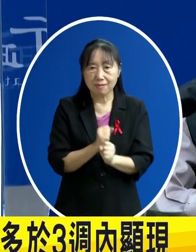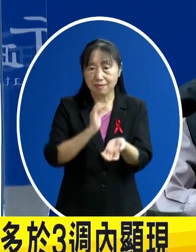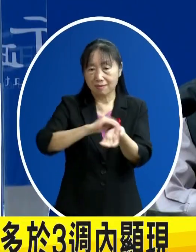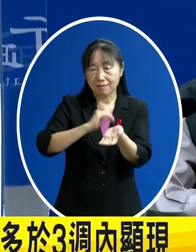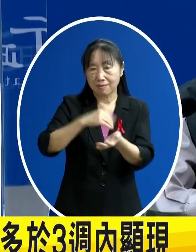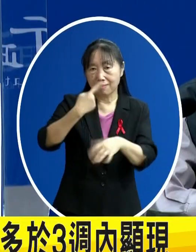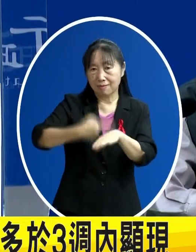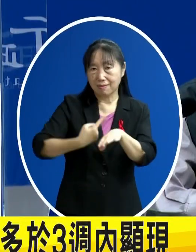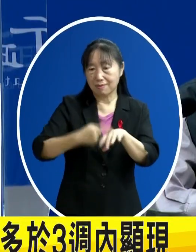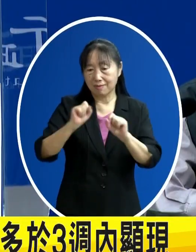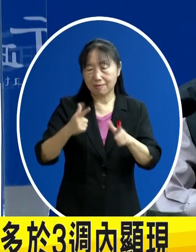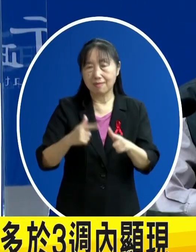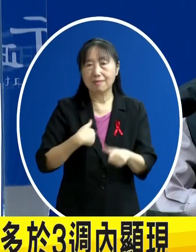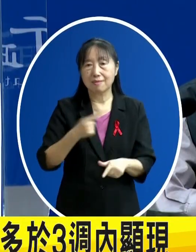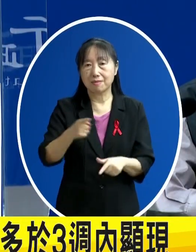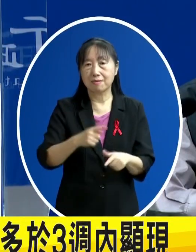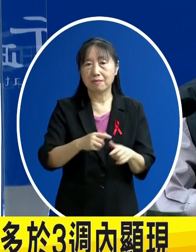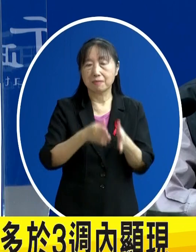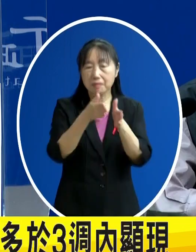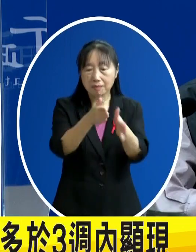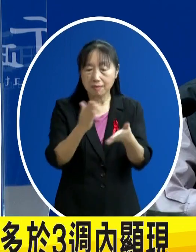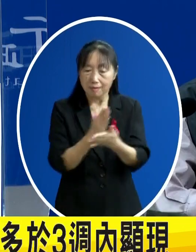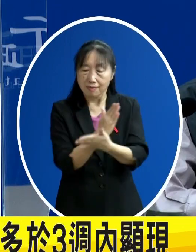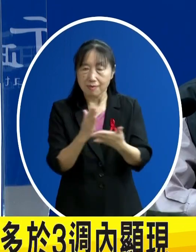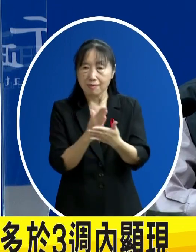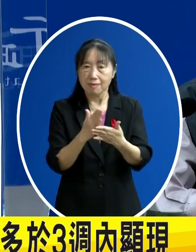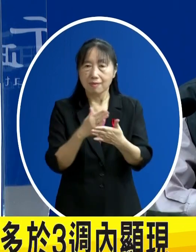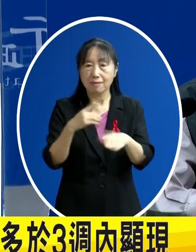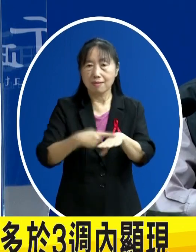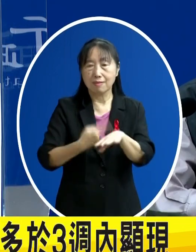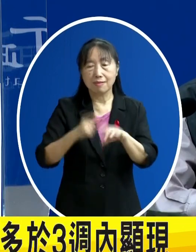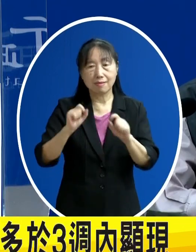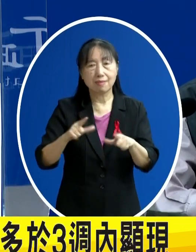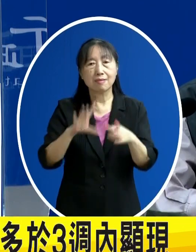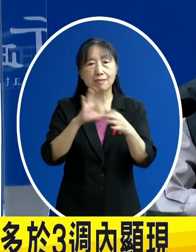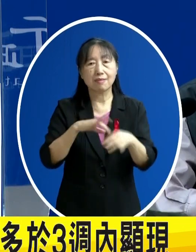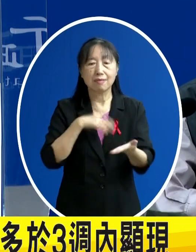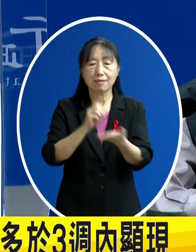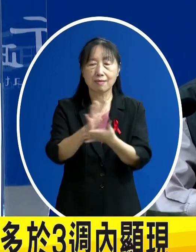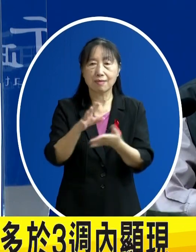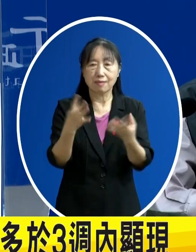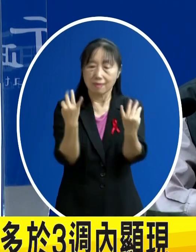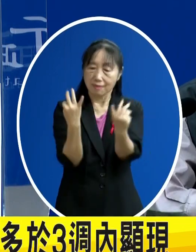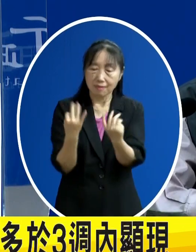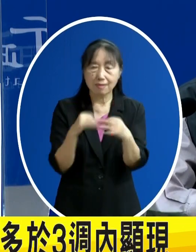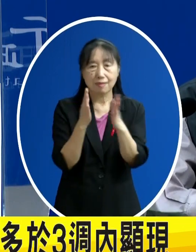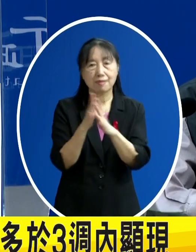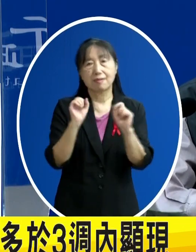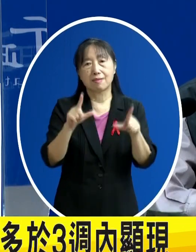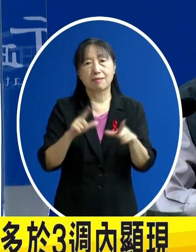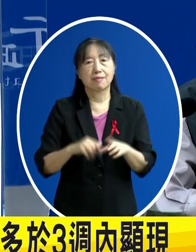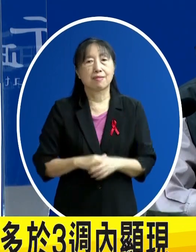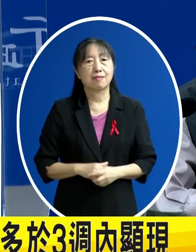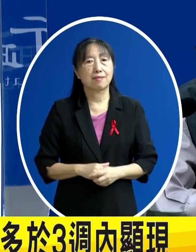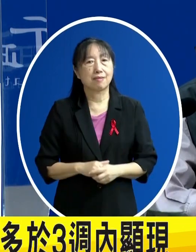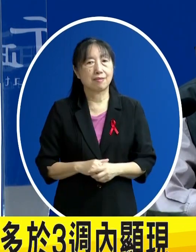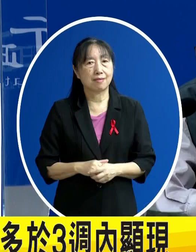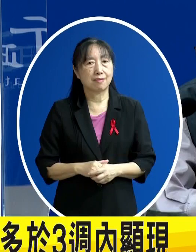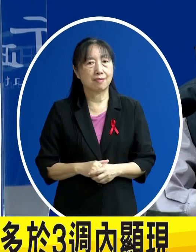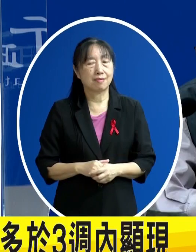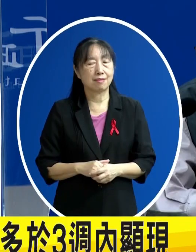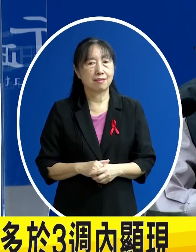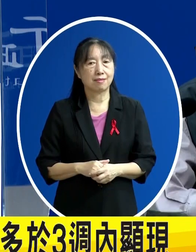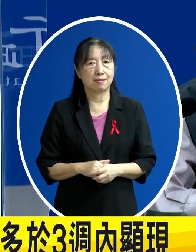的不同，或者是病例研判的机制不同，它的通报率在各国可能都会有差异。那不